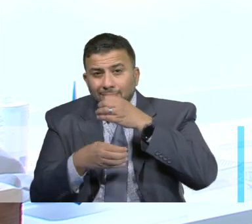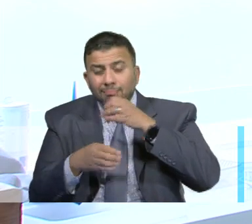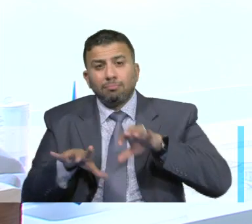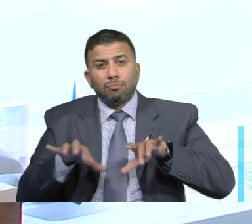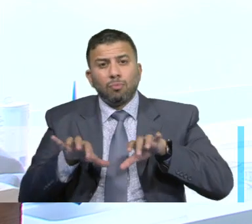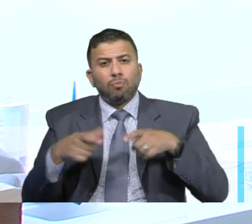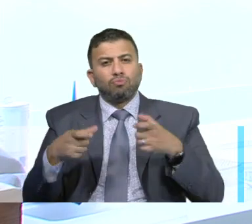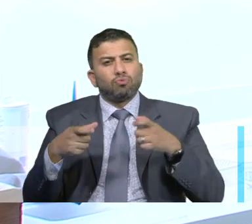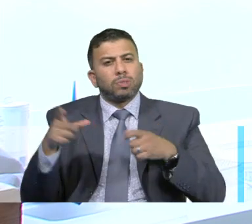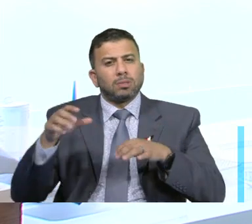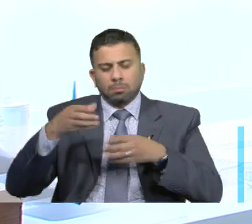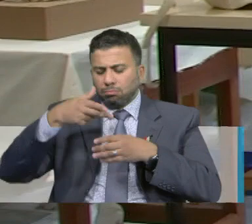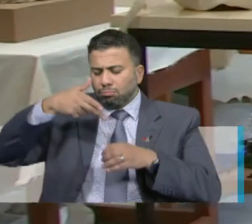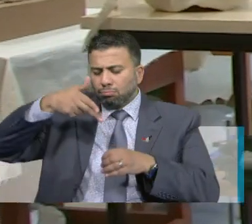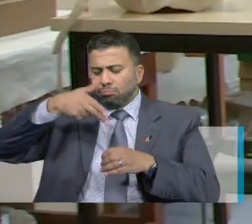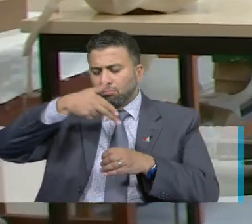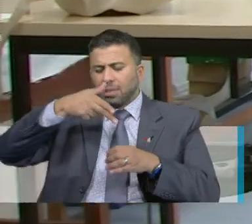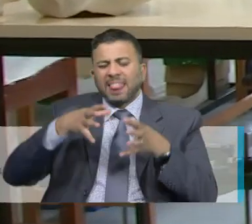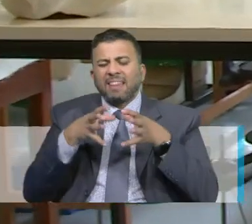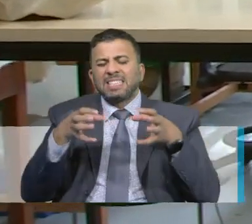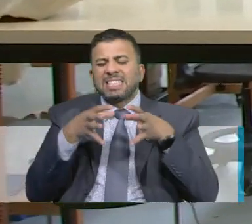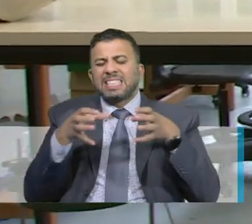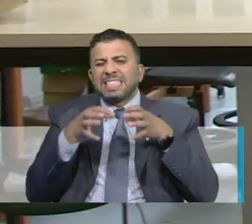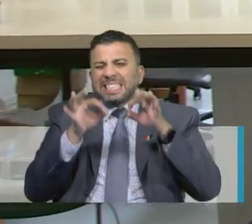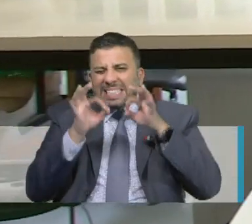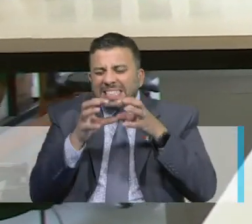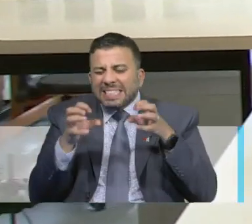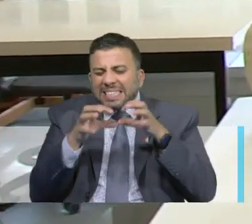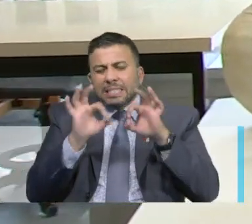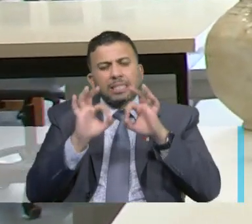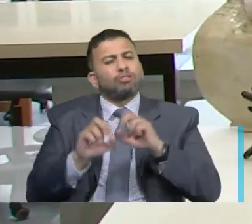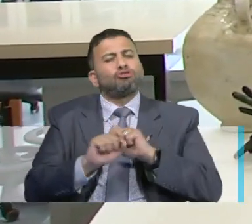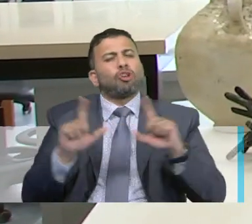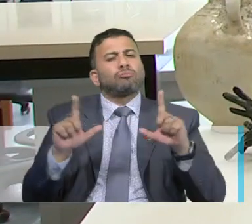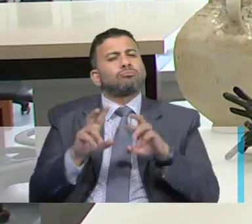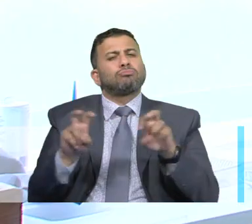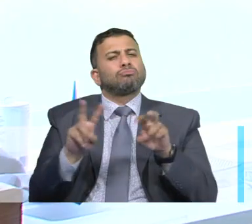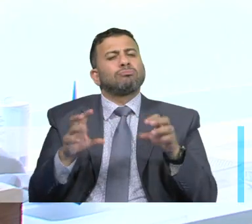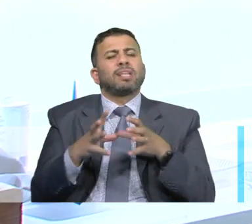الإلكتروني لتصوير أهم التفاصيل أو أدق التفاصيل. ولكن معظم